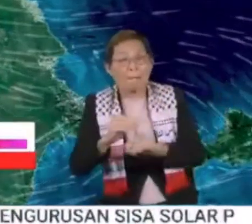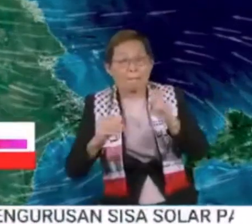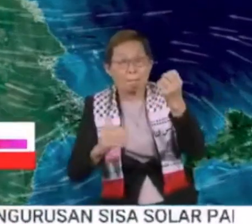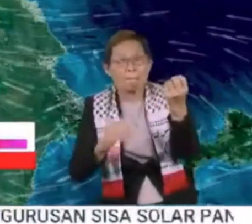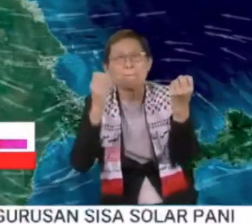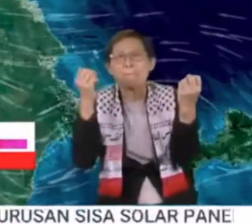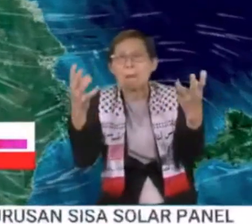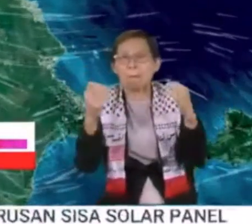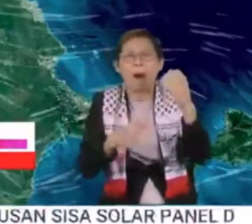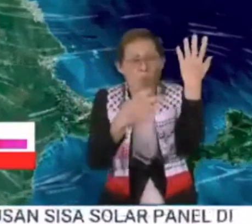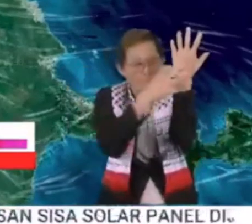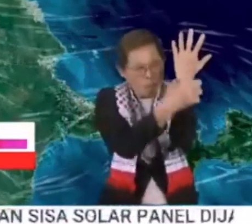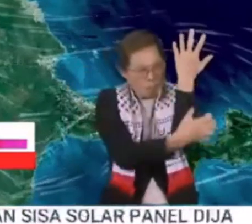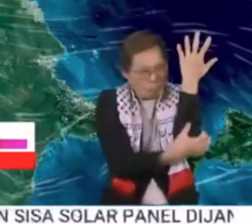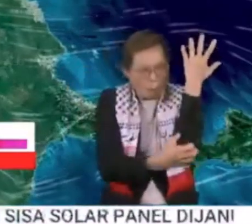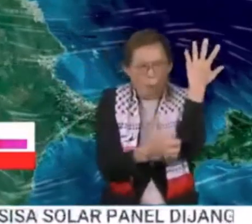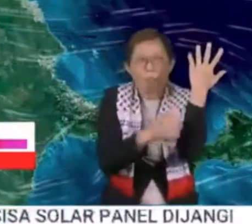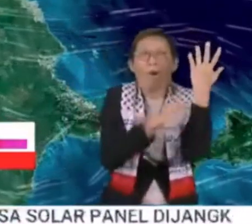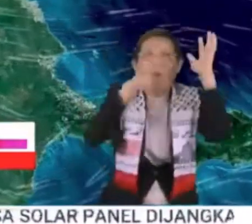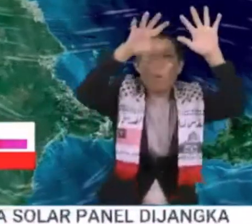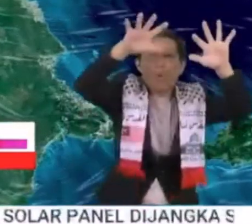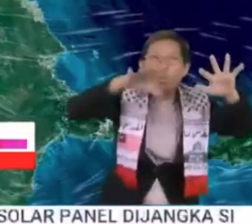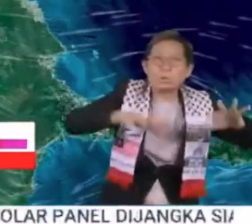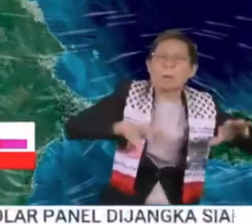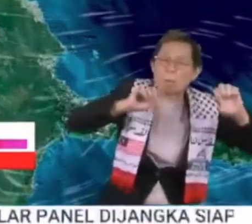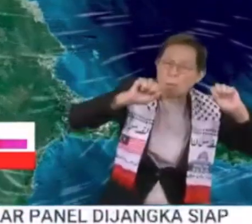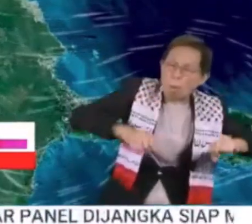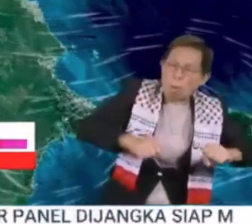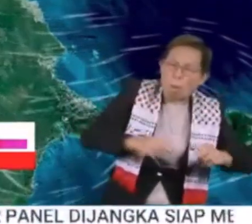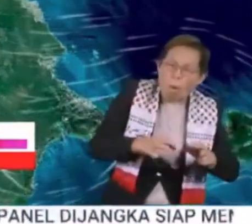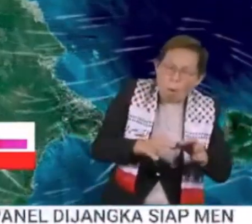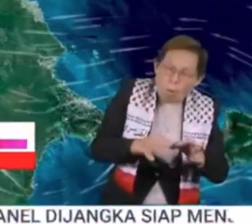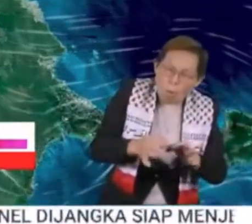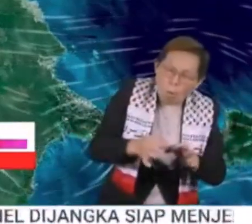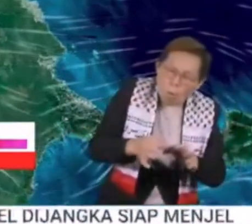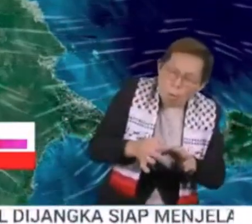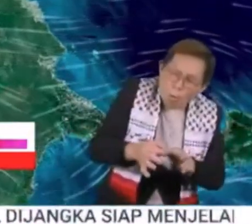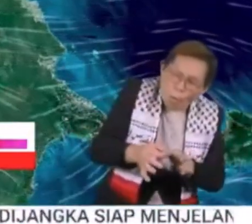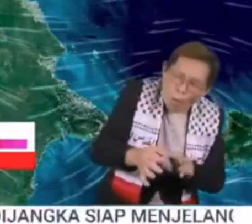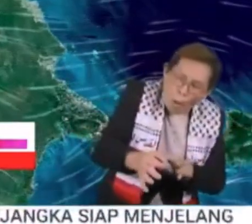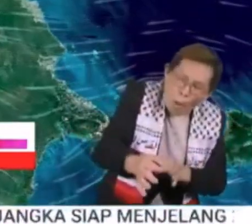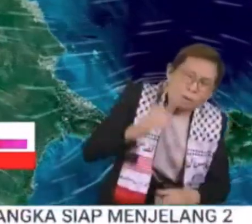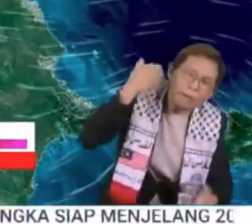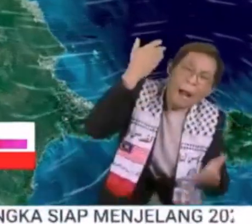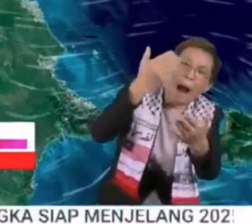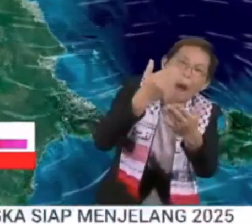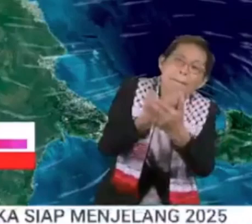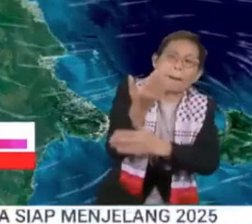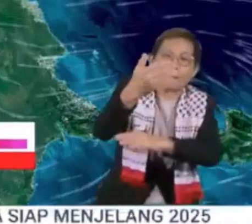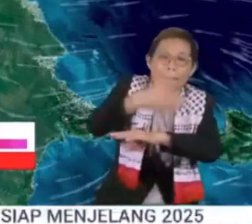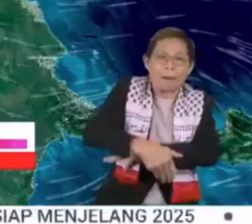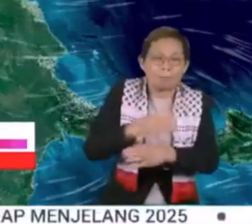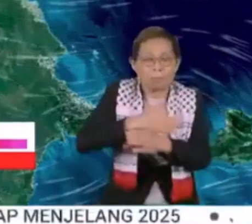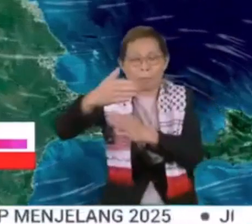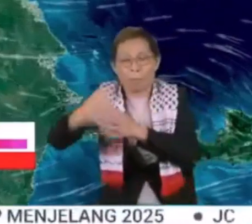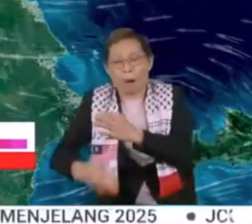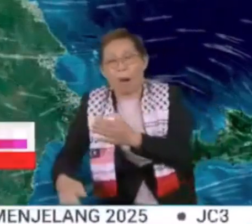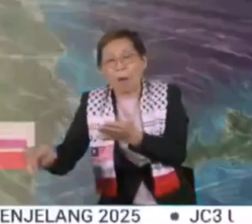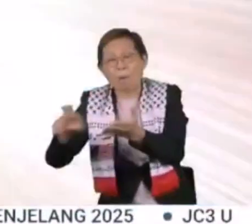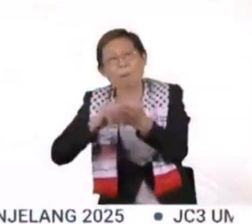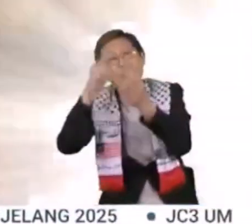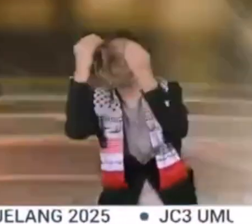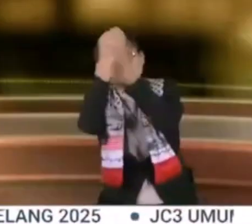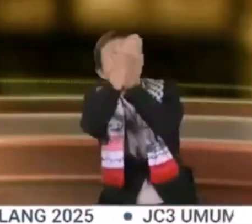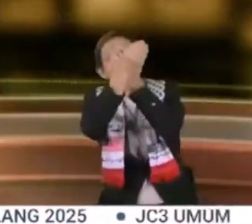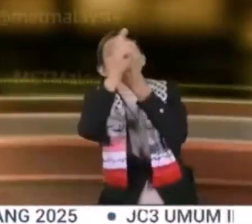tempat di semenanjung Malaysia, keadaan hujan ini kita jangkakan boleh berlanjutan sehingga ke awal malam nanti. Baik, ini sahaja laporan cuaca yang dapat